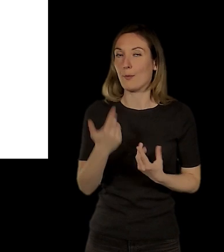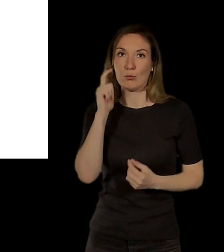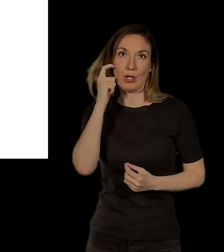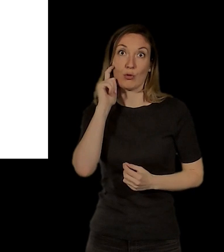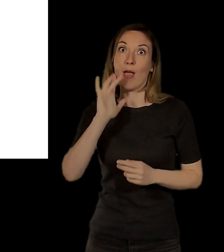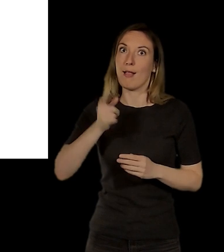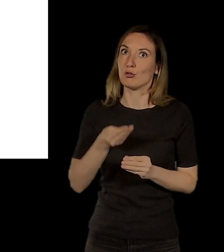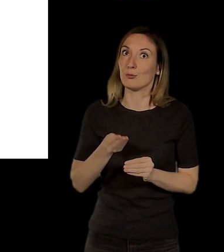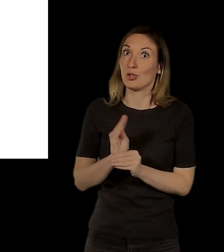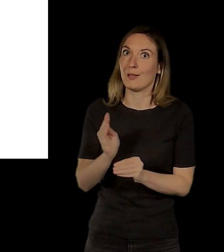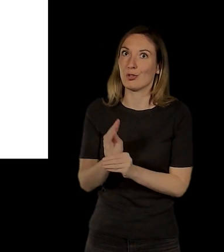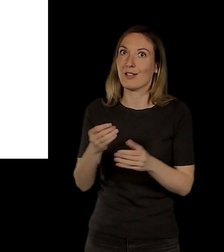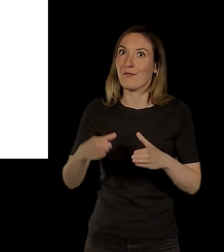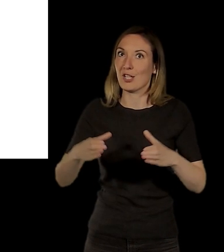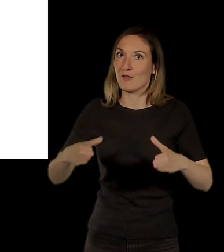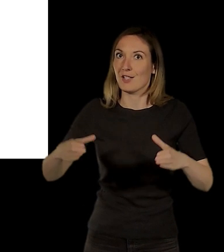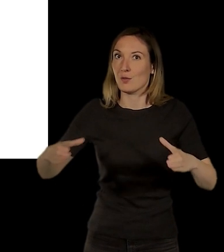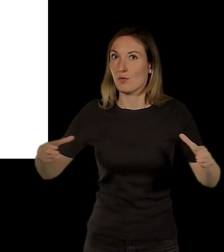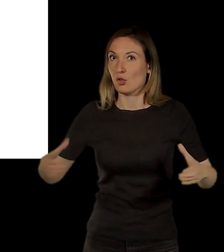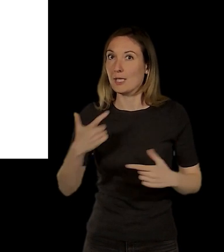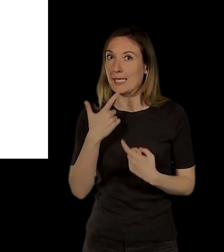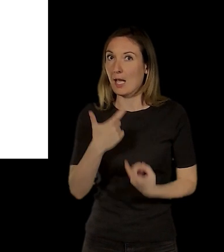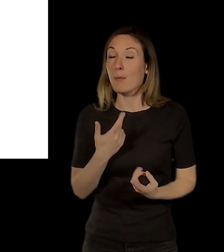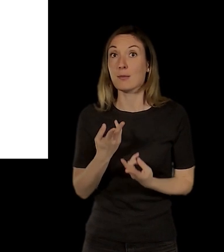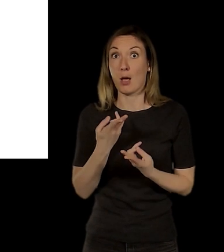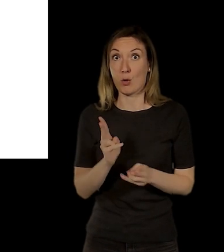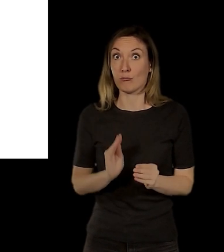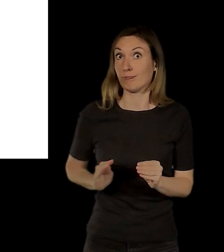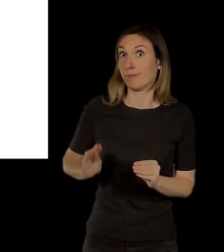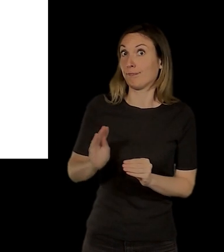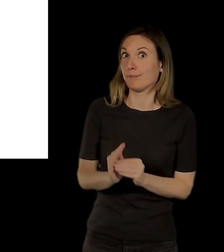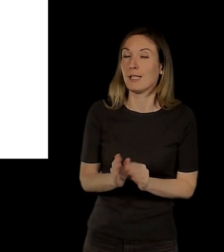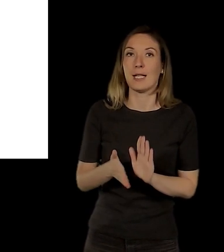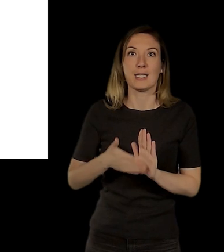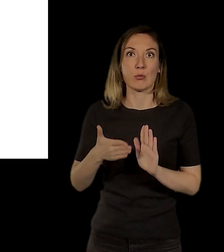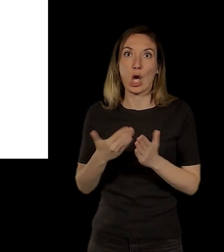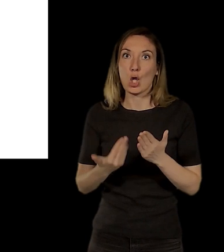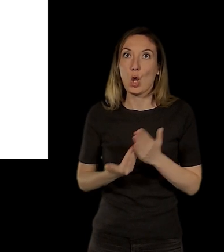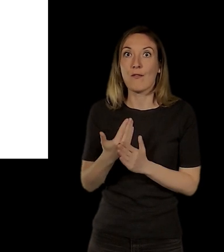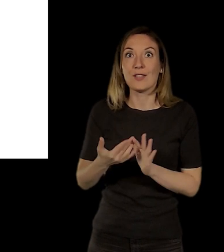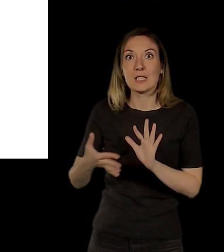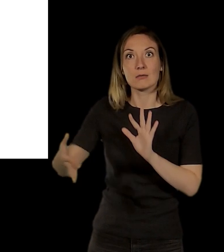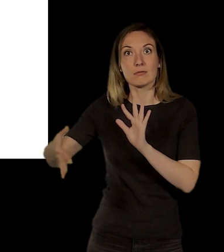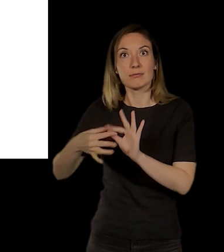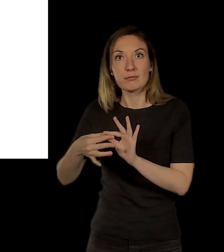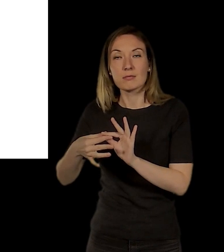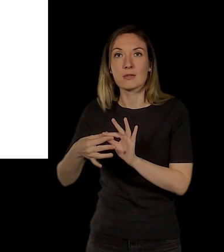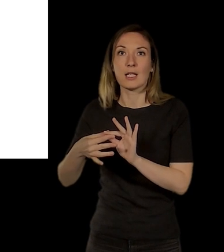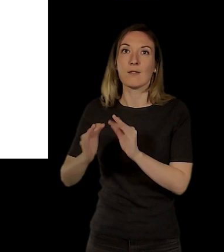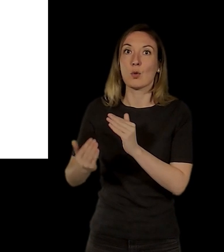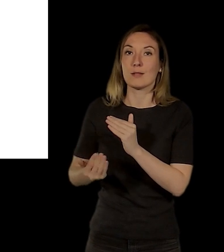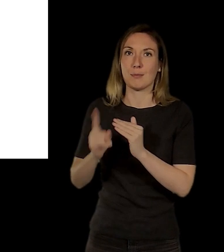aby se jeho rozloha zvětšila, jestli by byla možnost zavést některé nové spoje